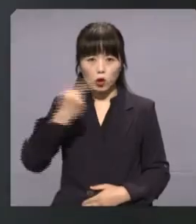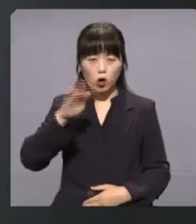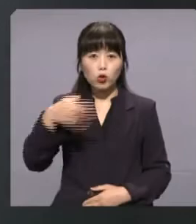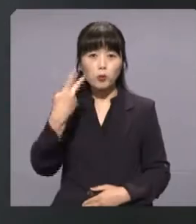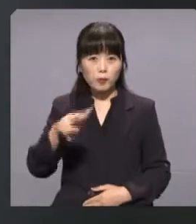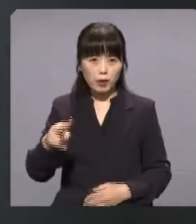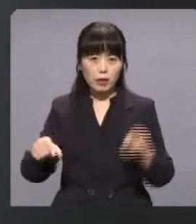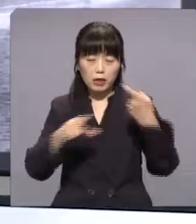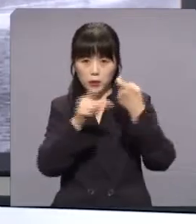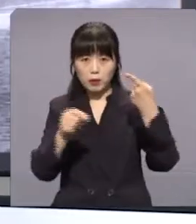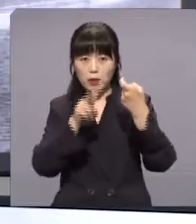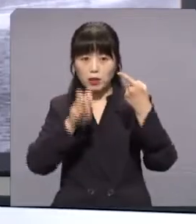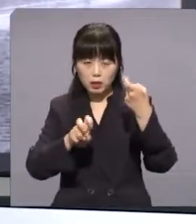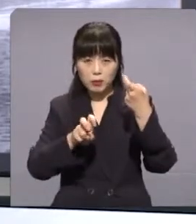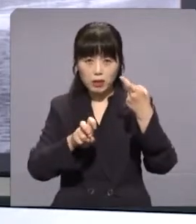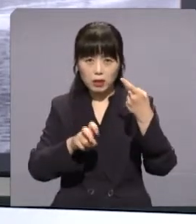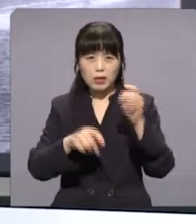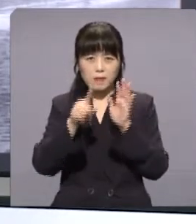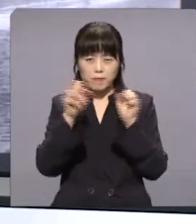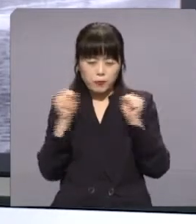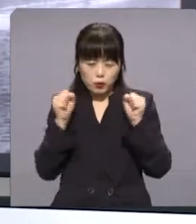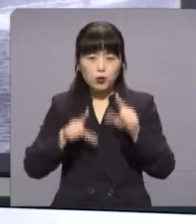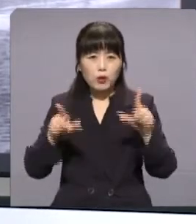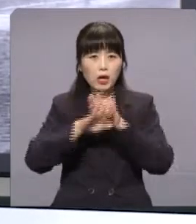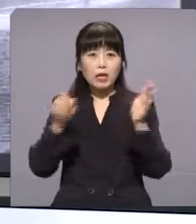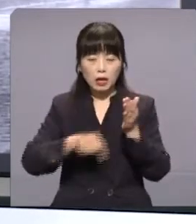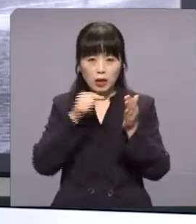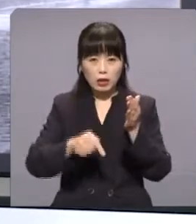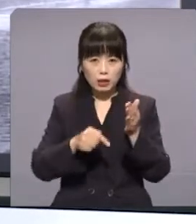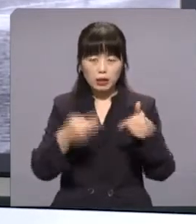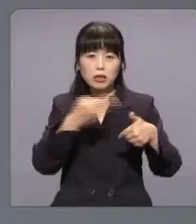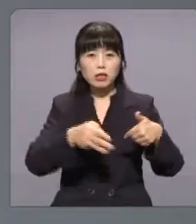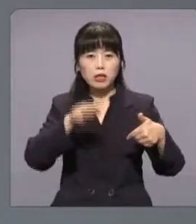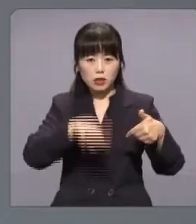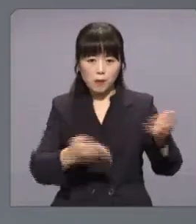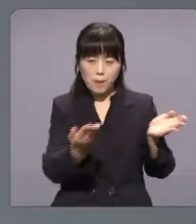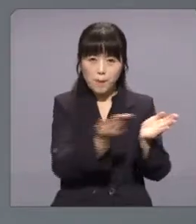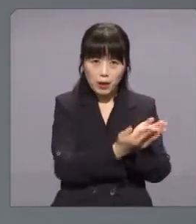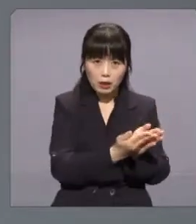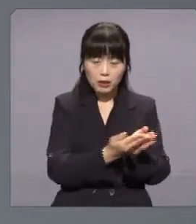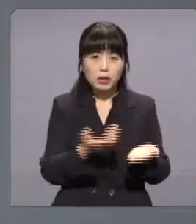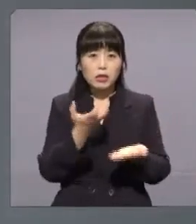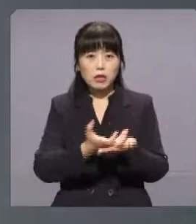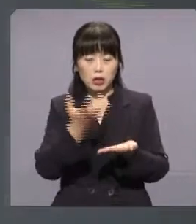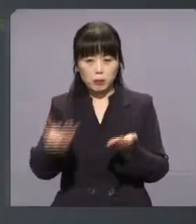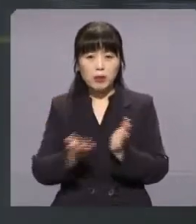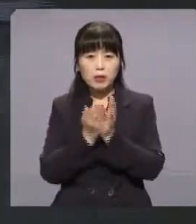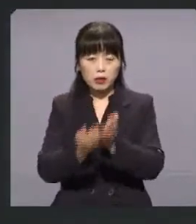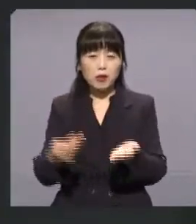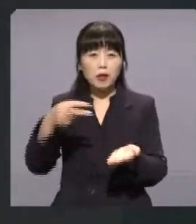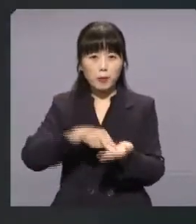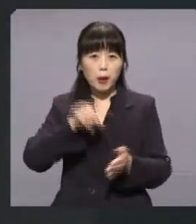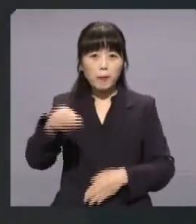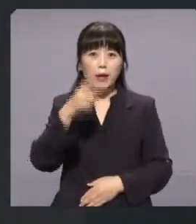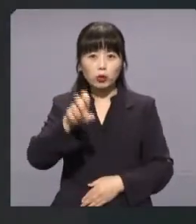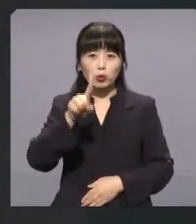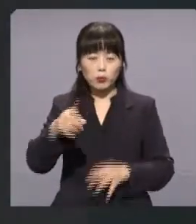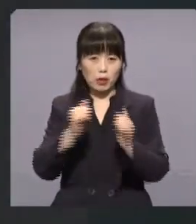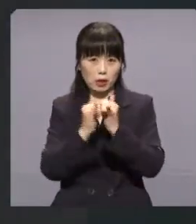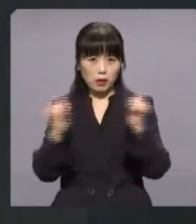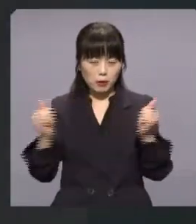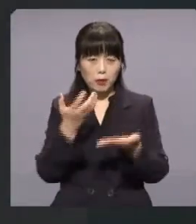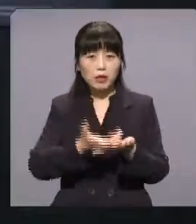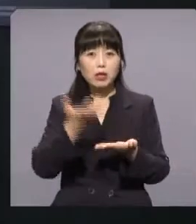1902년 12월 22일 영화의 날씨 속에 인천 앞바다에 정박 중인 이민선에 몸을 실은 121명의